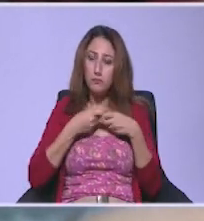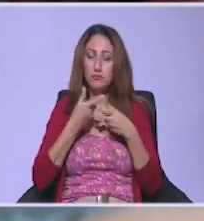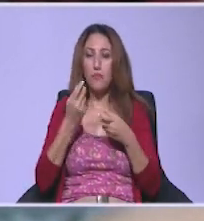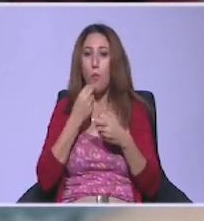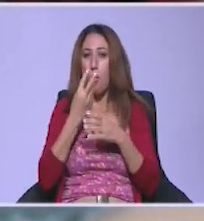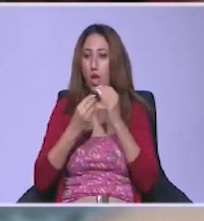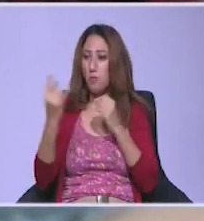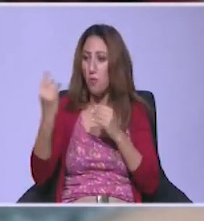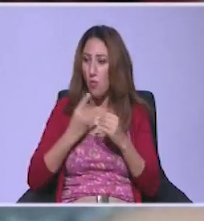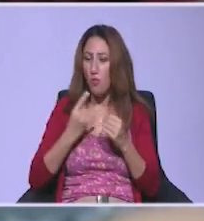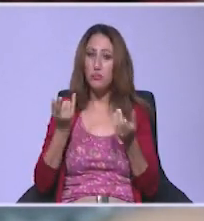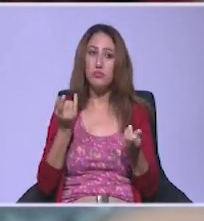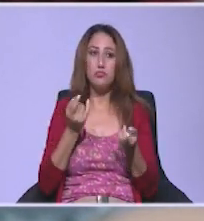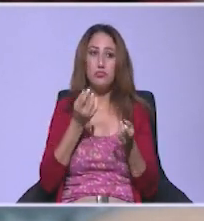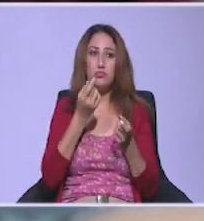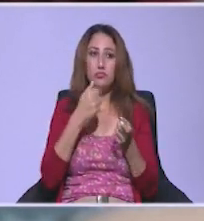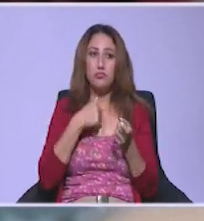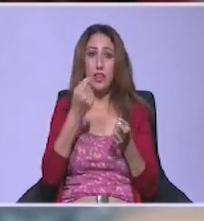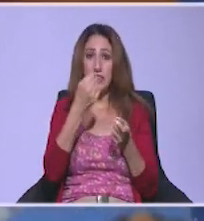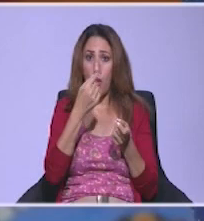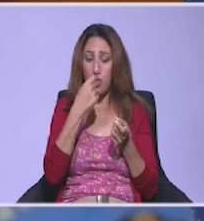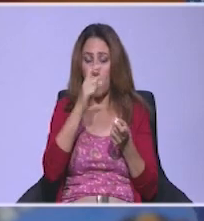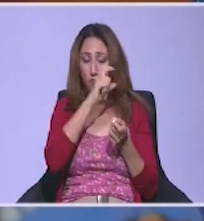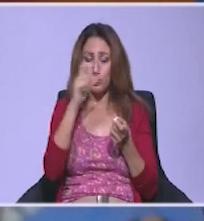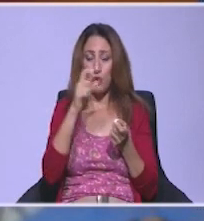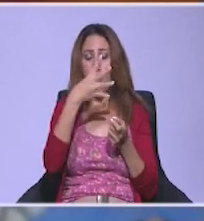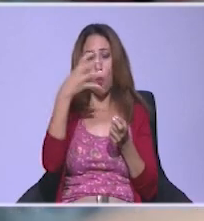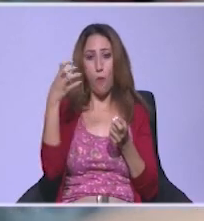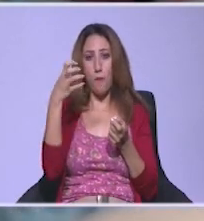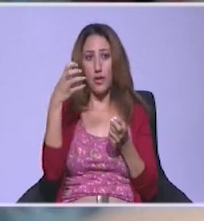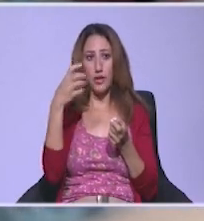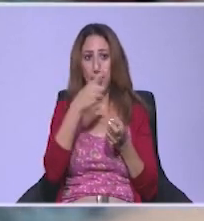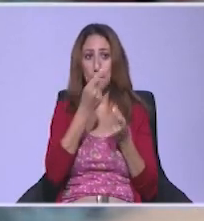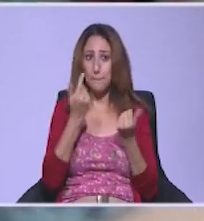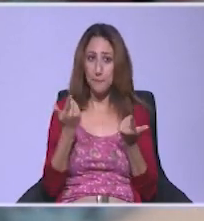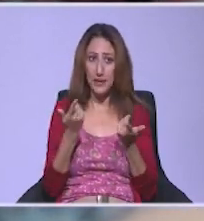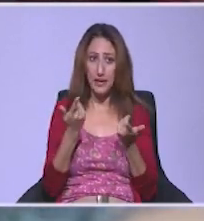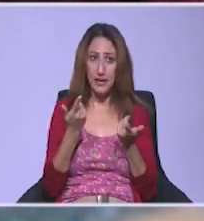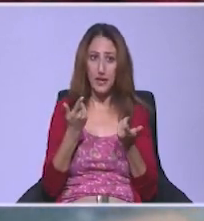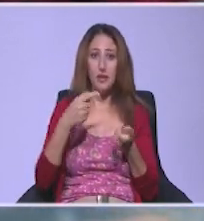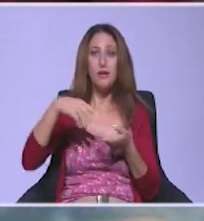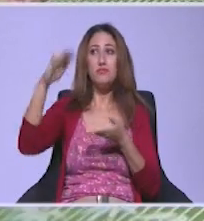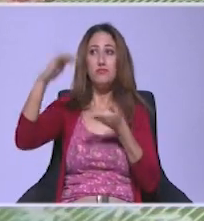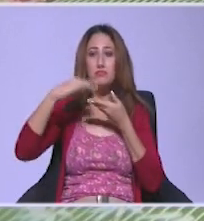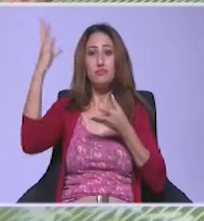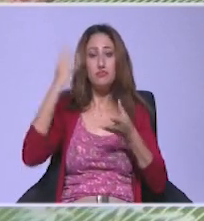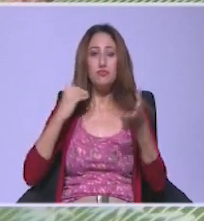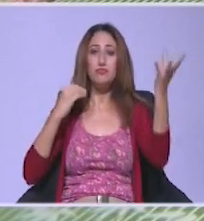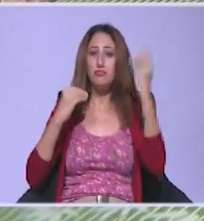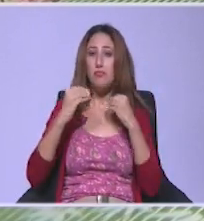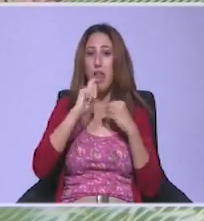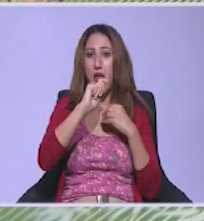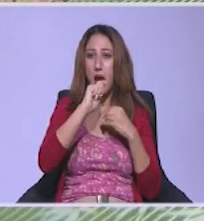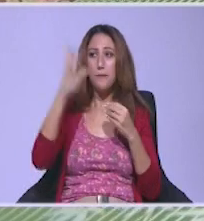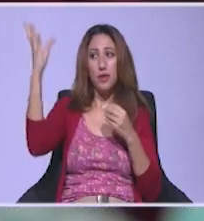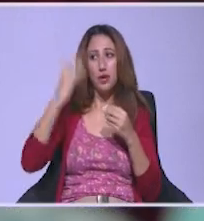باخد علاج في الشهر ب400 جنيه. تسلمين بيهم منين؟ ولدي جاتني شنطة من برا، جاني كيلو لحمة. ربنا